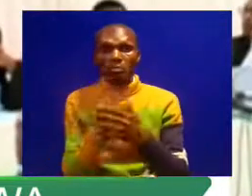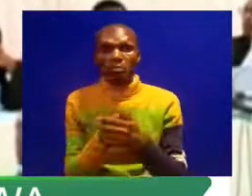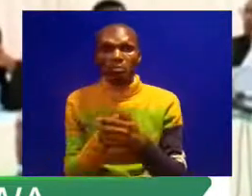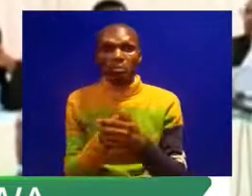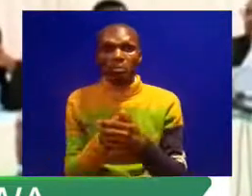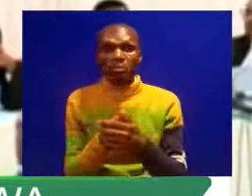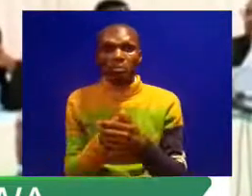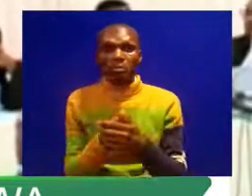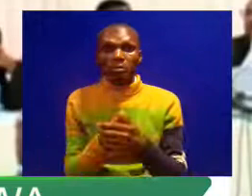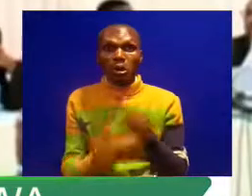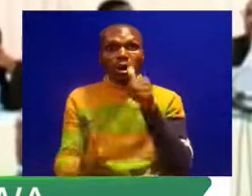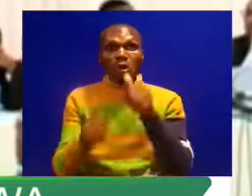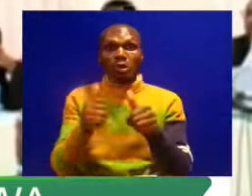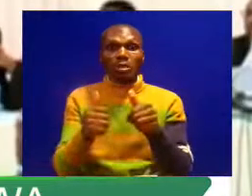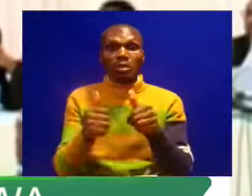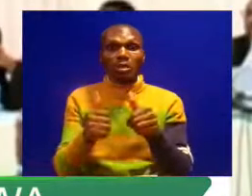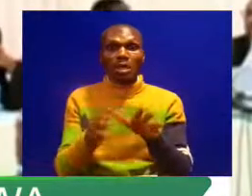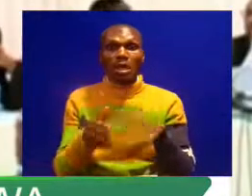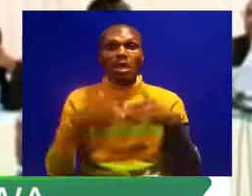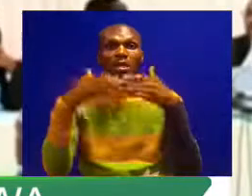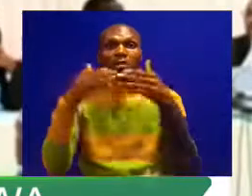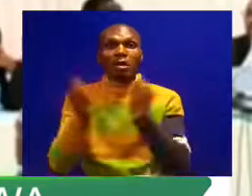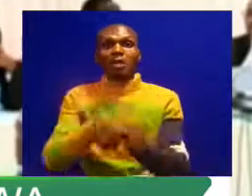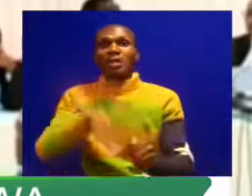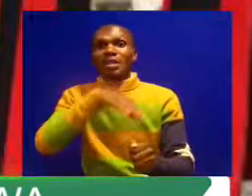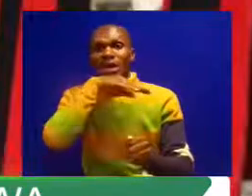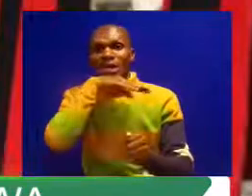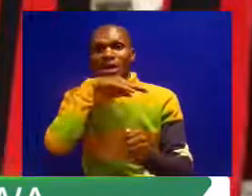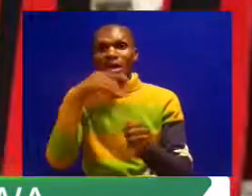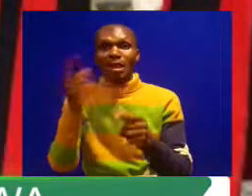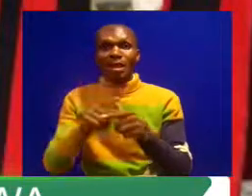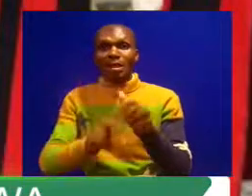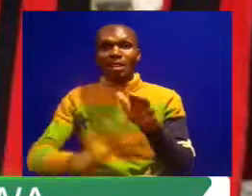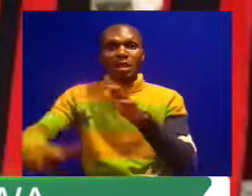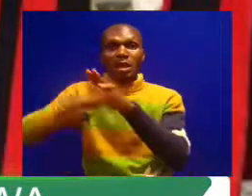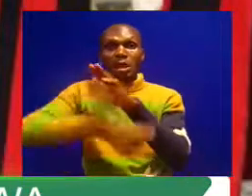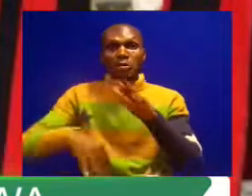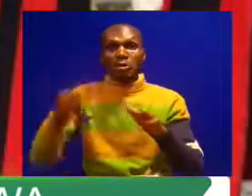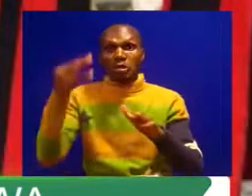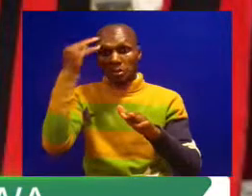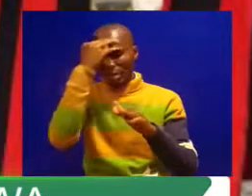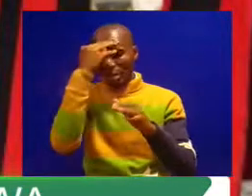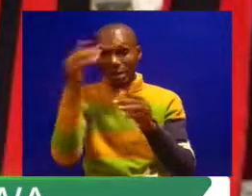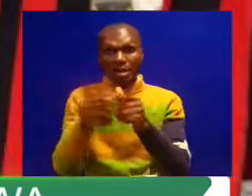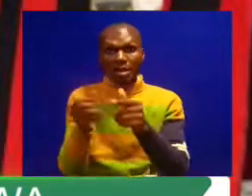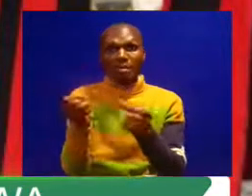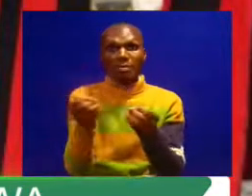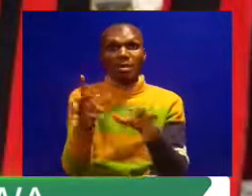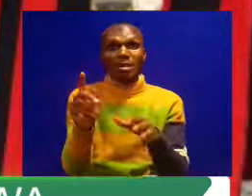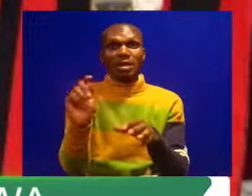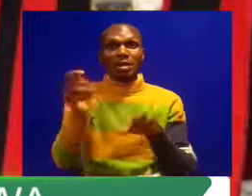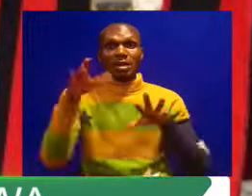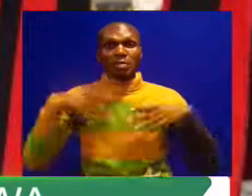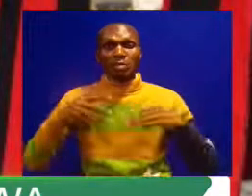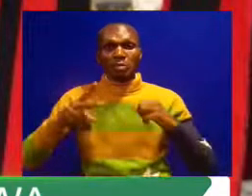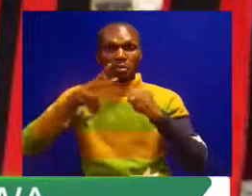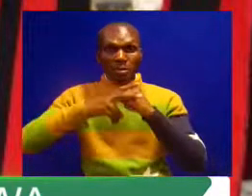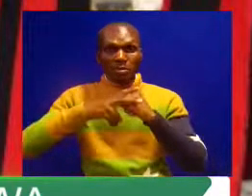Ruto ekyo kyigetiwe na Raila Odinga no mokonyo ye madhakarua na bakenya bande batano na